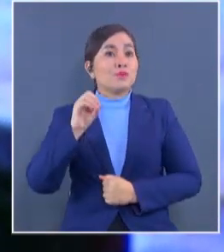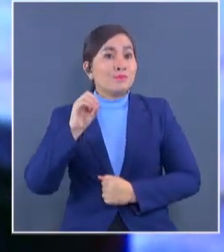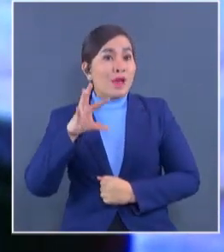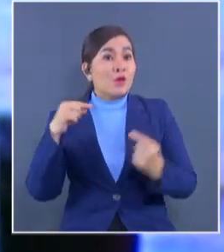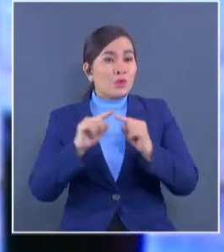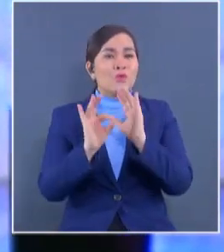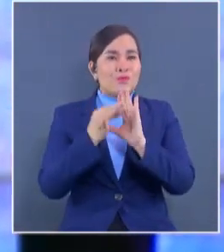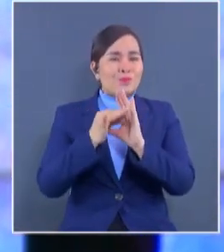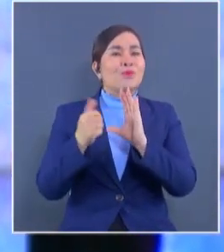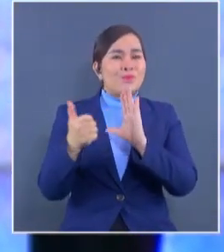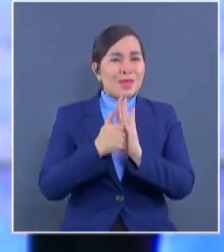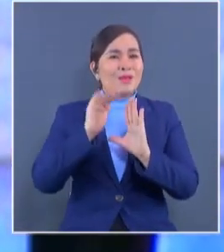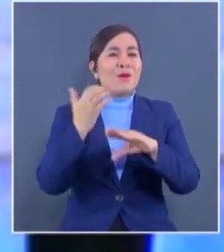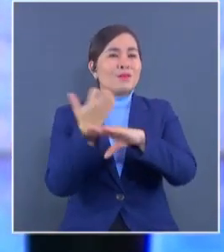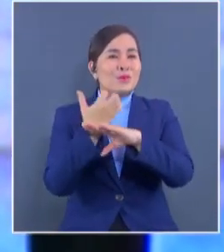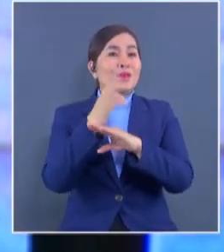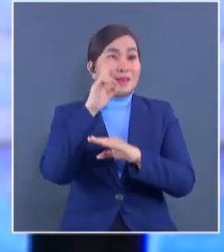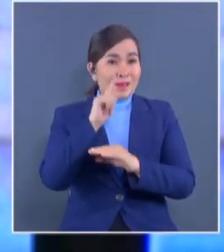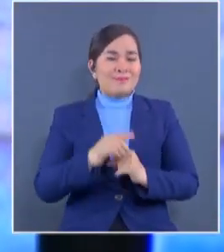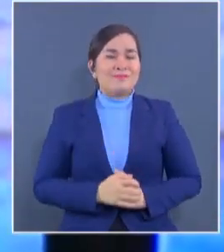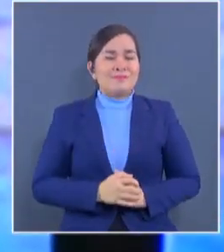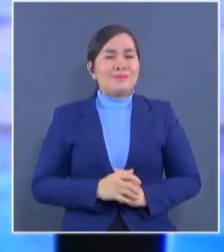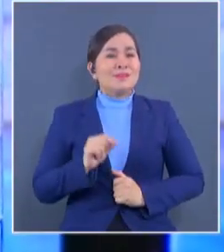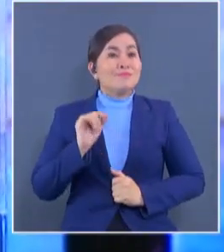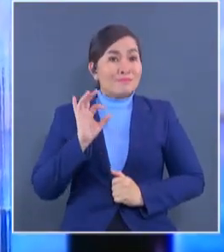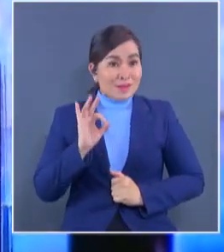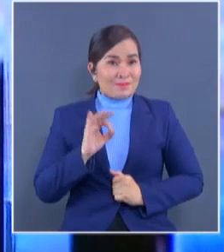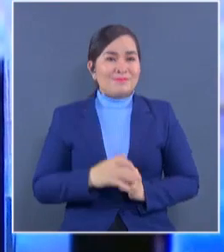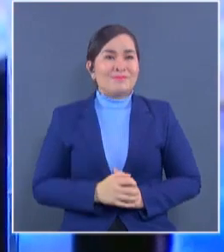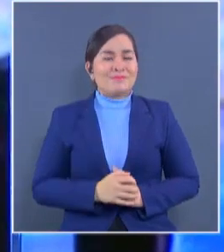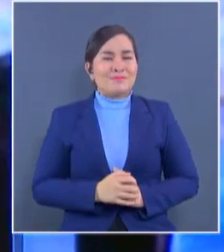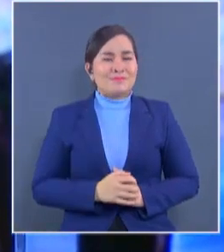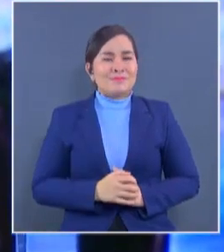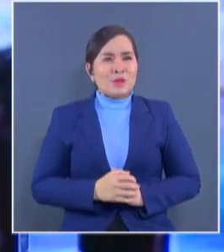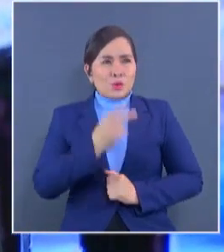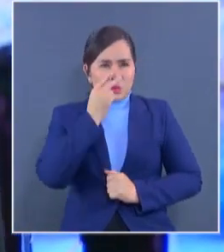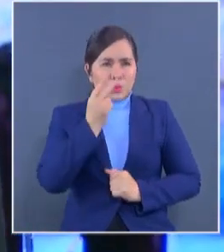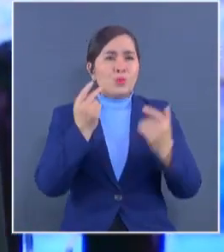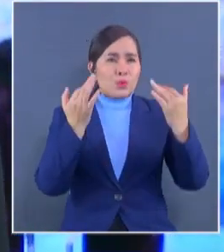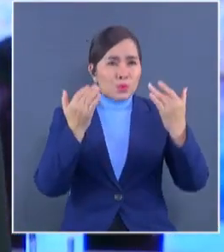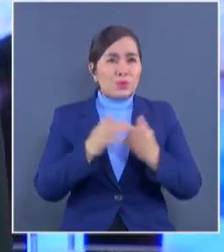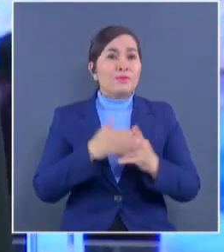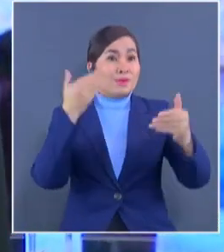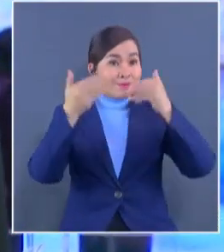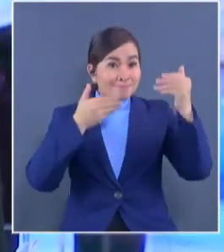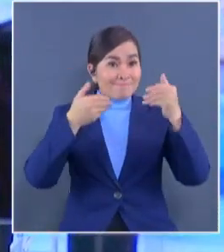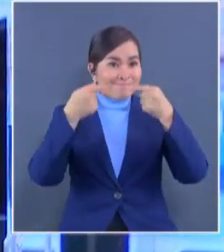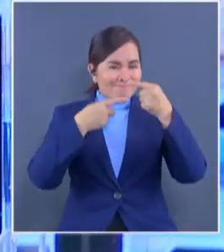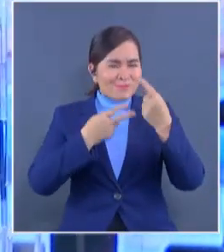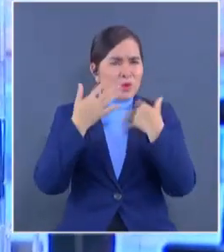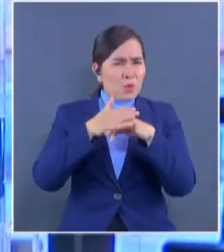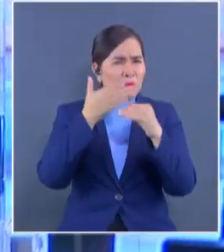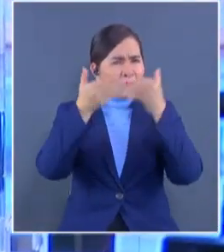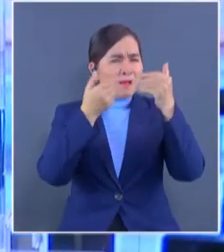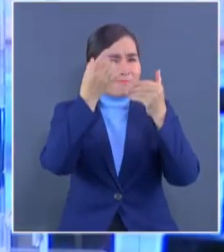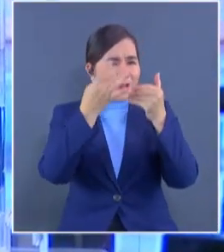Fanpage Mono News ค่ะในทุกช่วงเวลาข่าวของเราเลยนะคะ นี่ฮะเดี๋ยวคุณผู้ชมติดตามกันนะครับว่ากิจกรรมของเราที่จะให้คุณผู้ชม